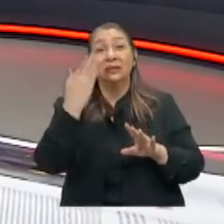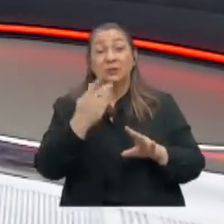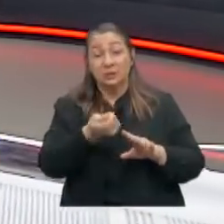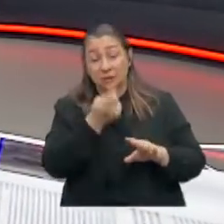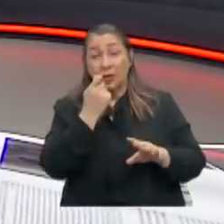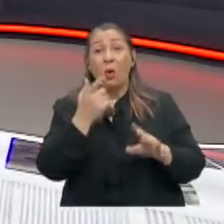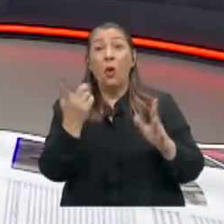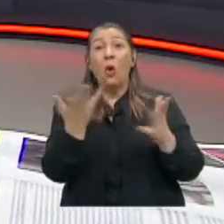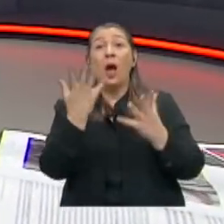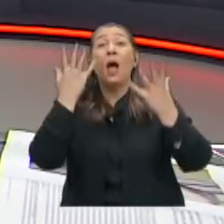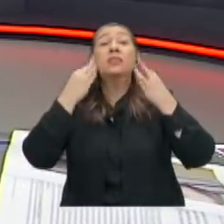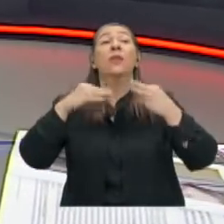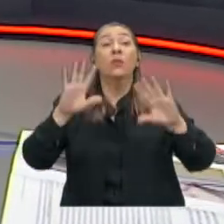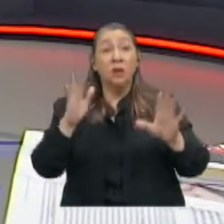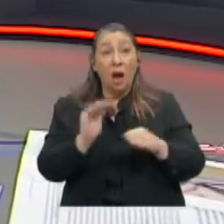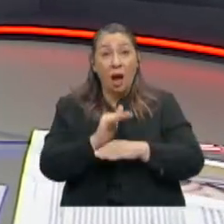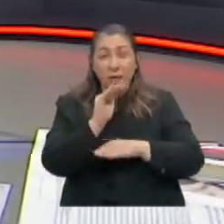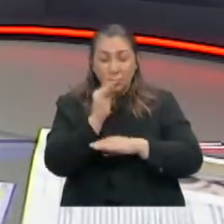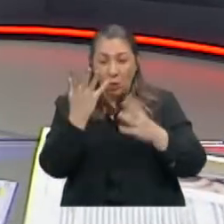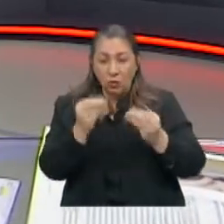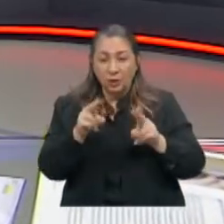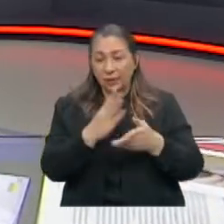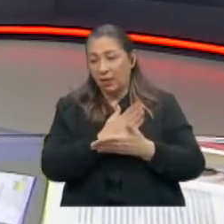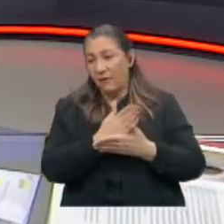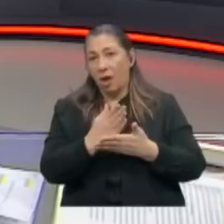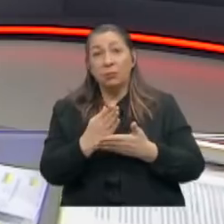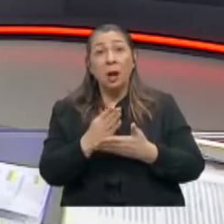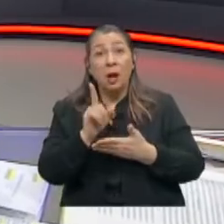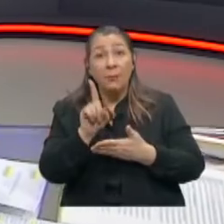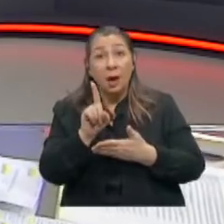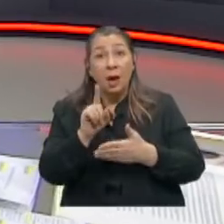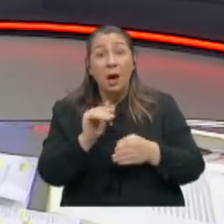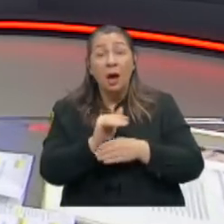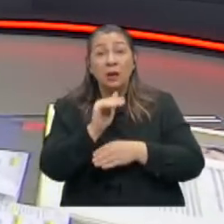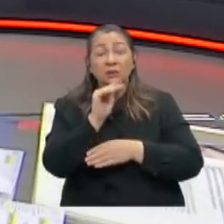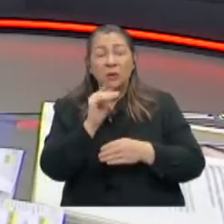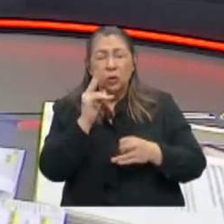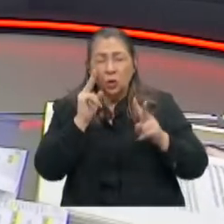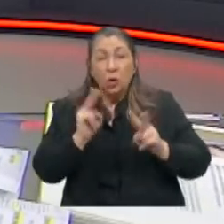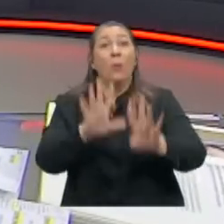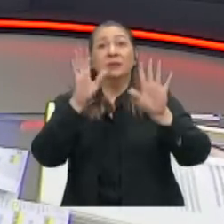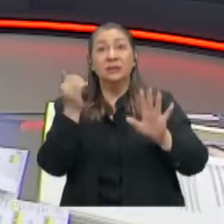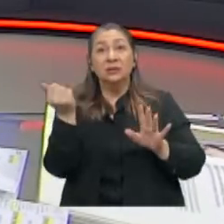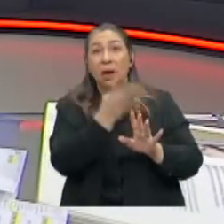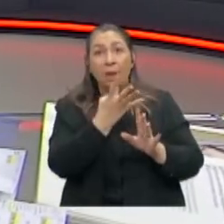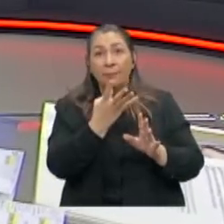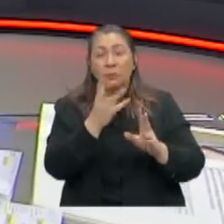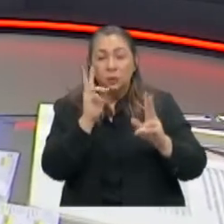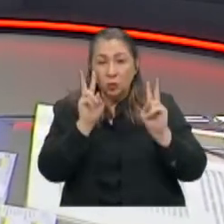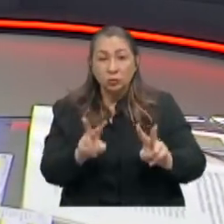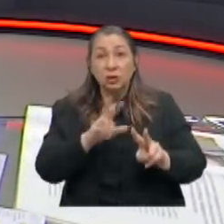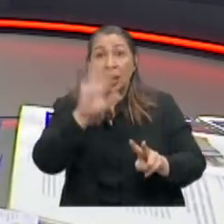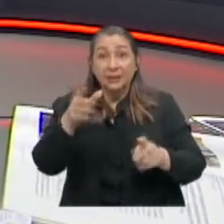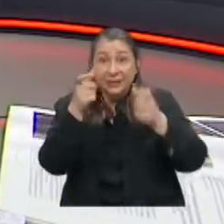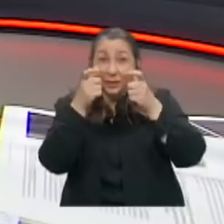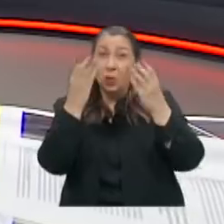dedi ki yani öyle algılayamıyoruz ki hayatımıza olduğu gibi devam ediyoruz ama hayatımızda karşılaşmadığımız rakamlarla karşılaşacağız.